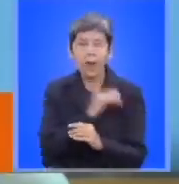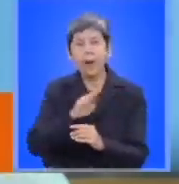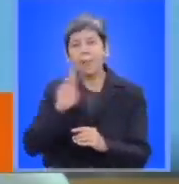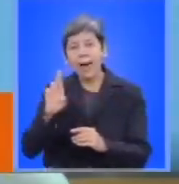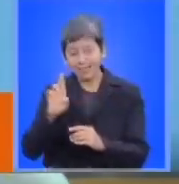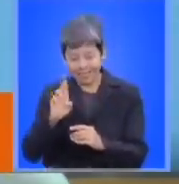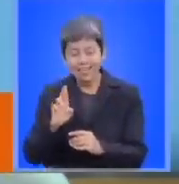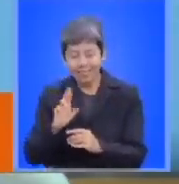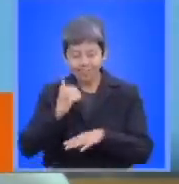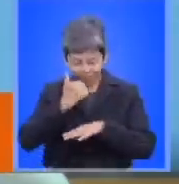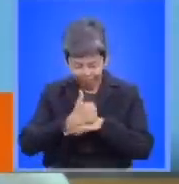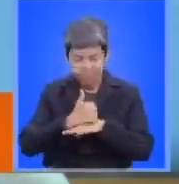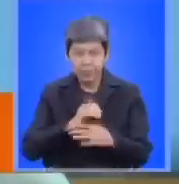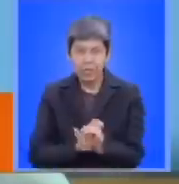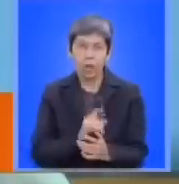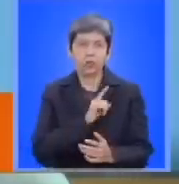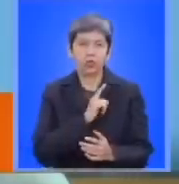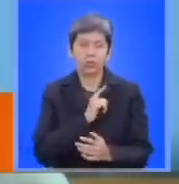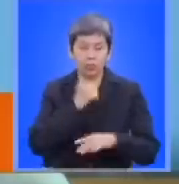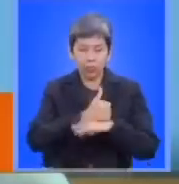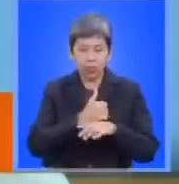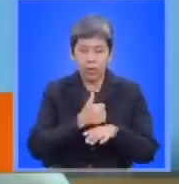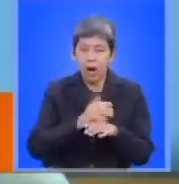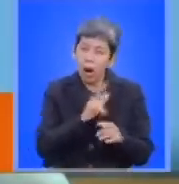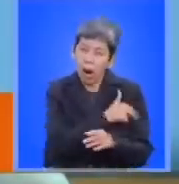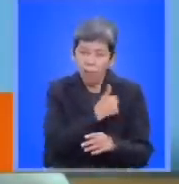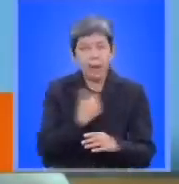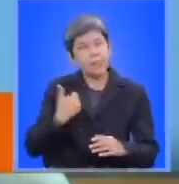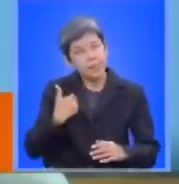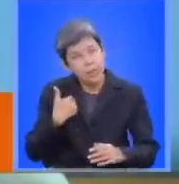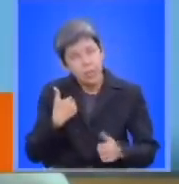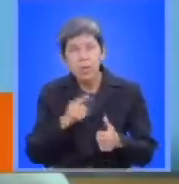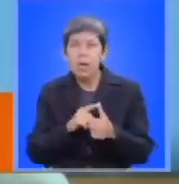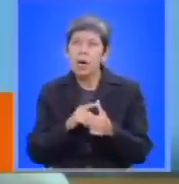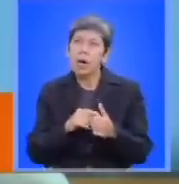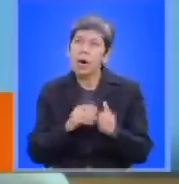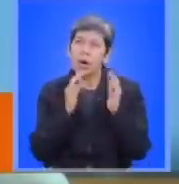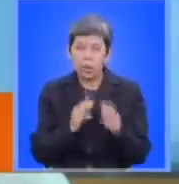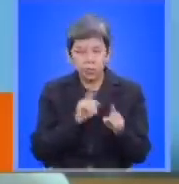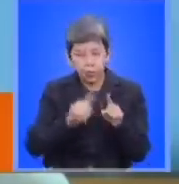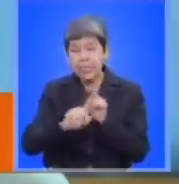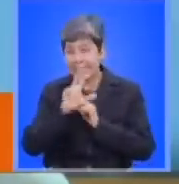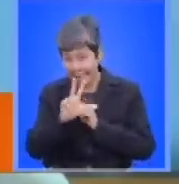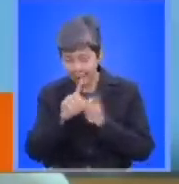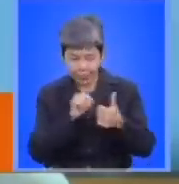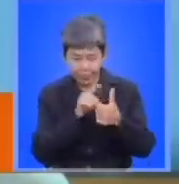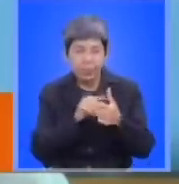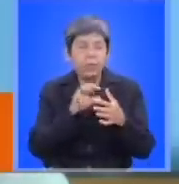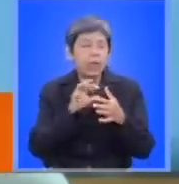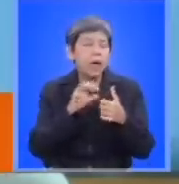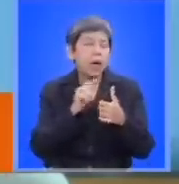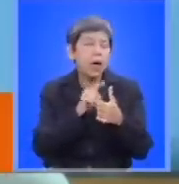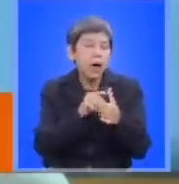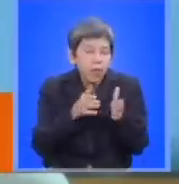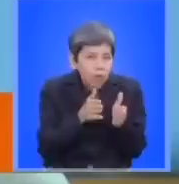ออภิชาตินะครับท่านจะเป็นหัวหน้าทีมแพทย์ไปแพทย์ที่ไปก็จะมีแพทย์อยู่3ทางก็คือแพท